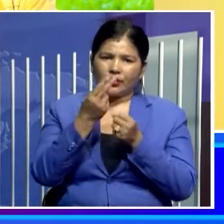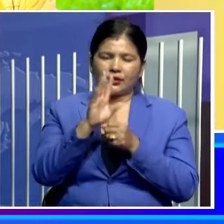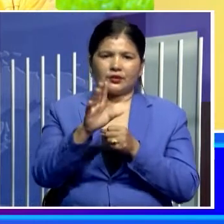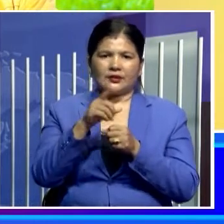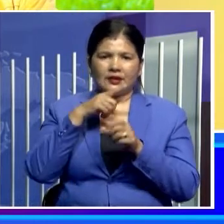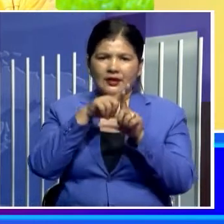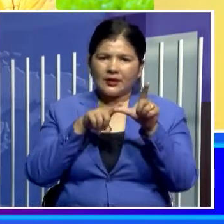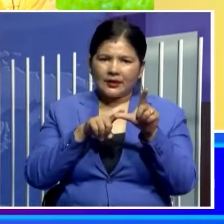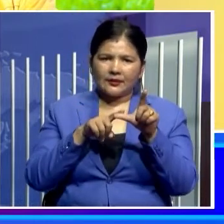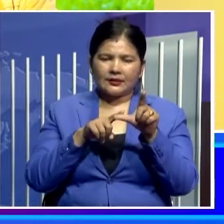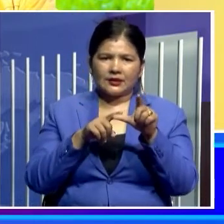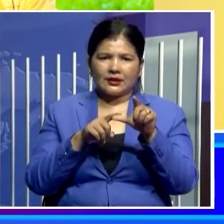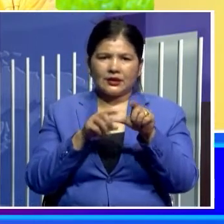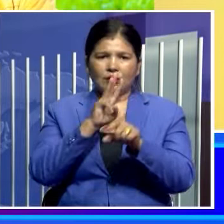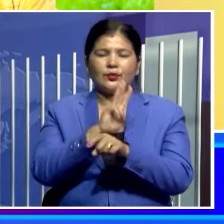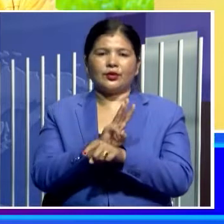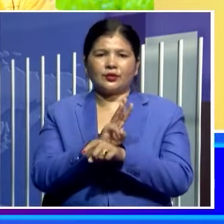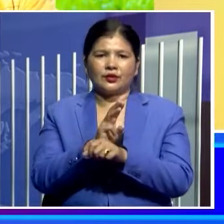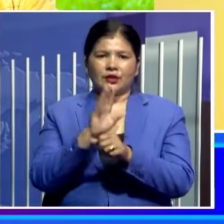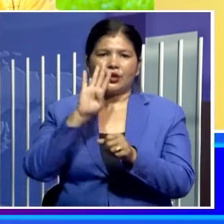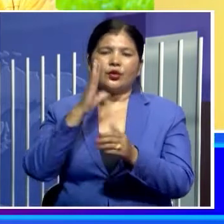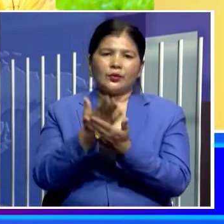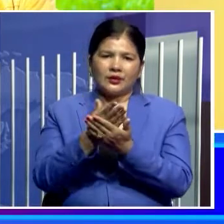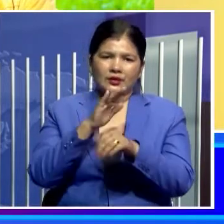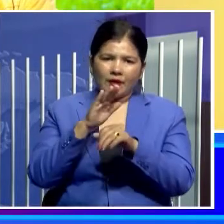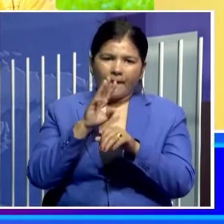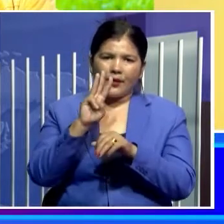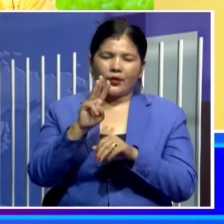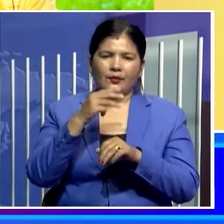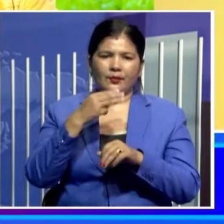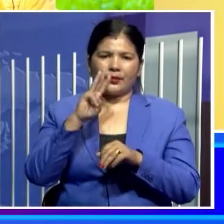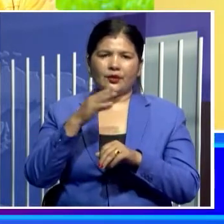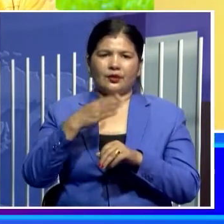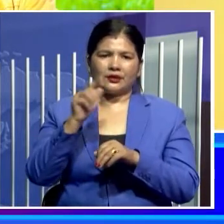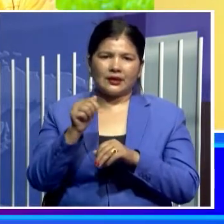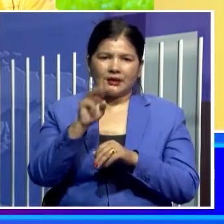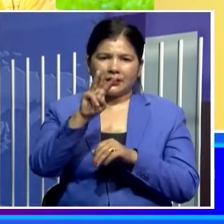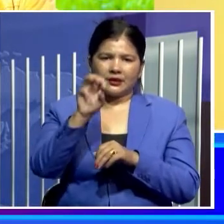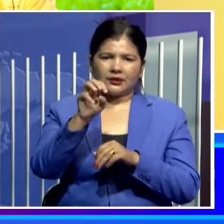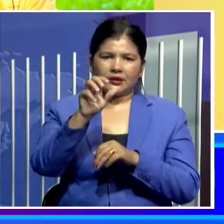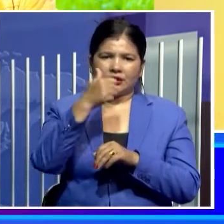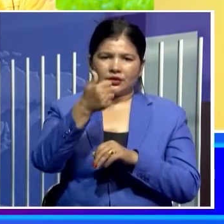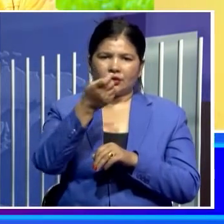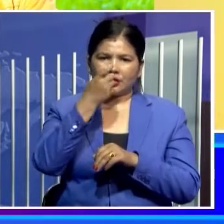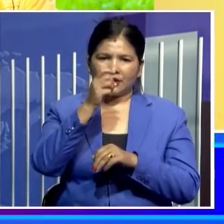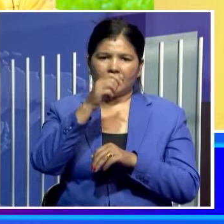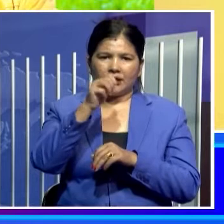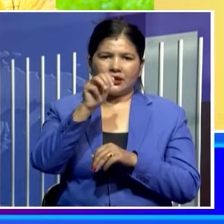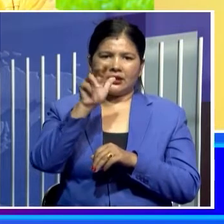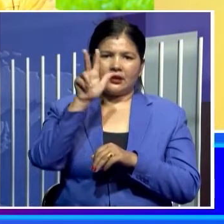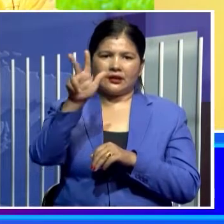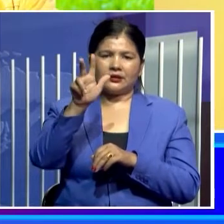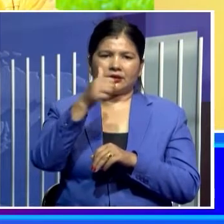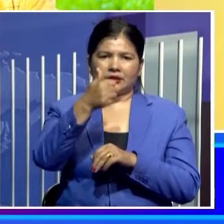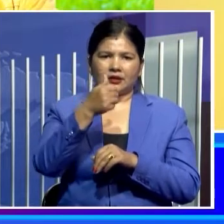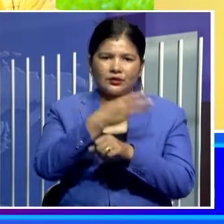एमालेबाट नगर प्रमुख पदका उम्मेद्वार रहनुभएका ममता प्रसाद चौधरीले 3686 मत प्राप्त गर्नु भएको छ भने